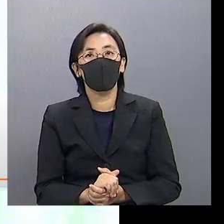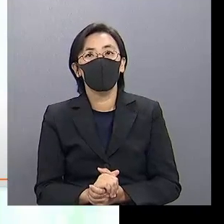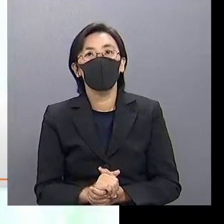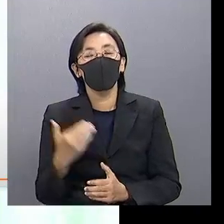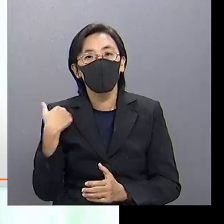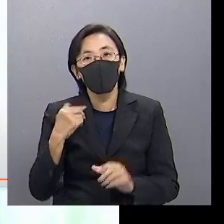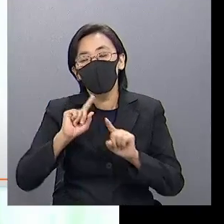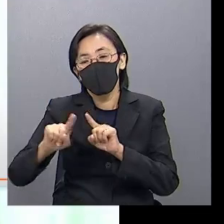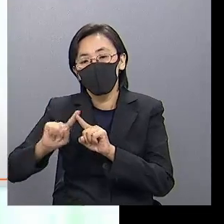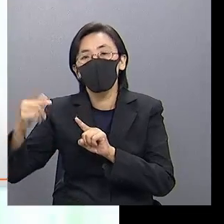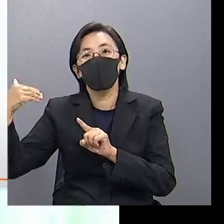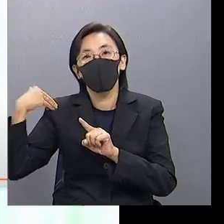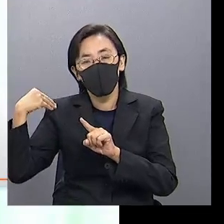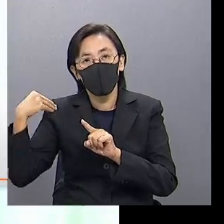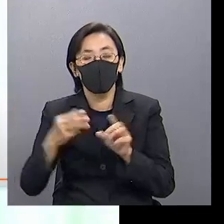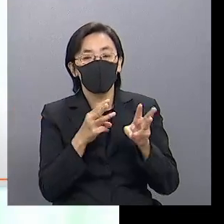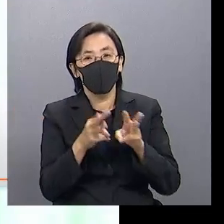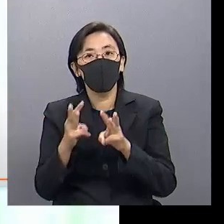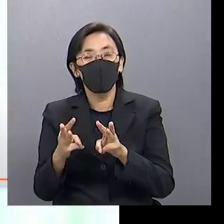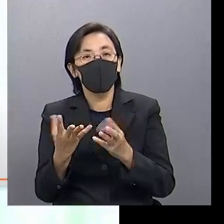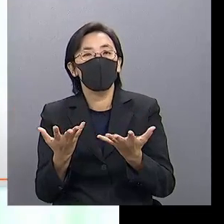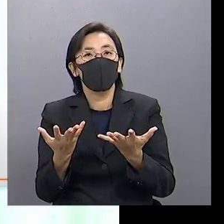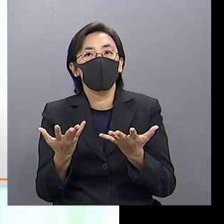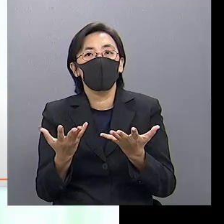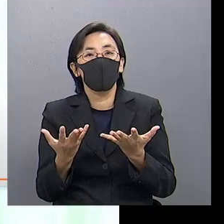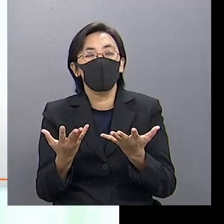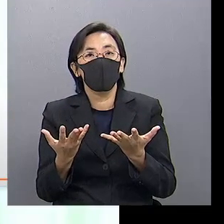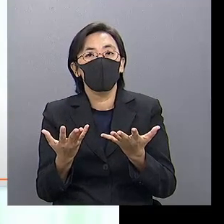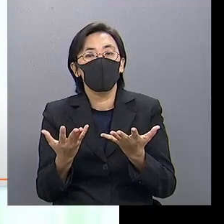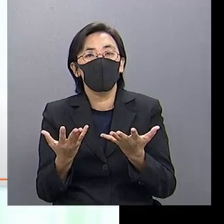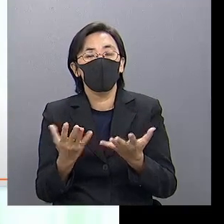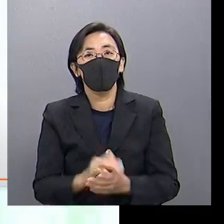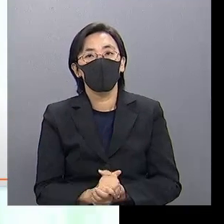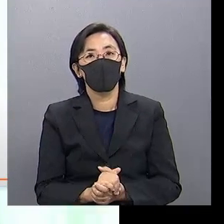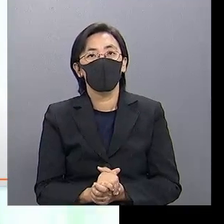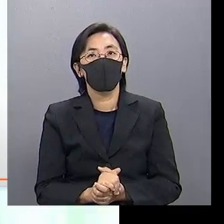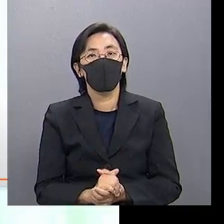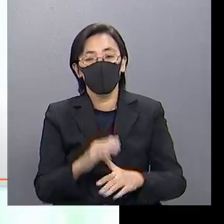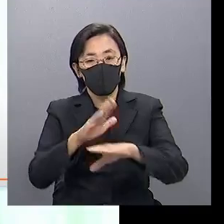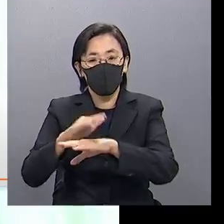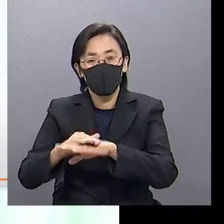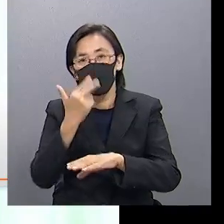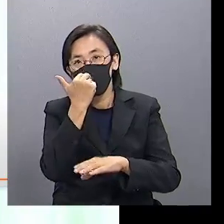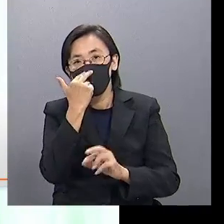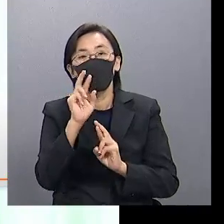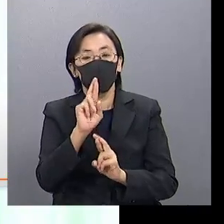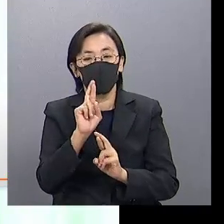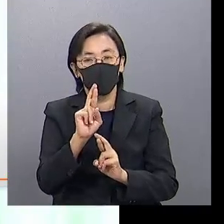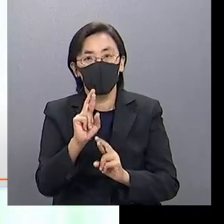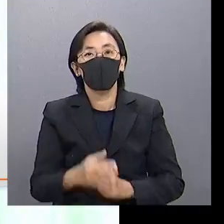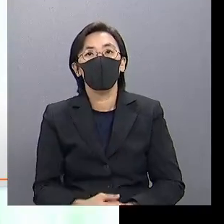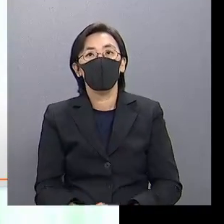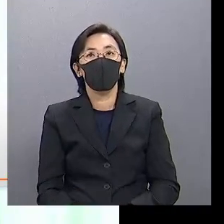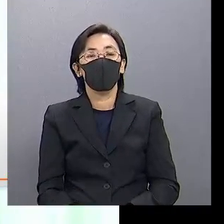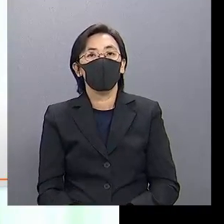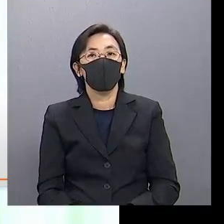นี้จะพูดถงagit transforms glassาารย์พรธ